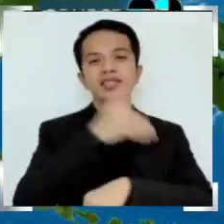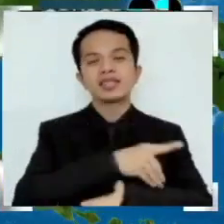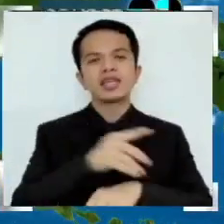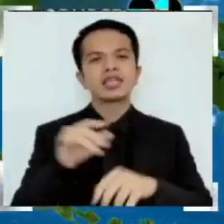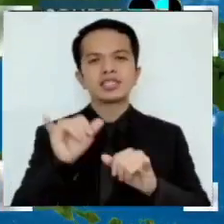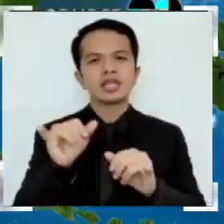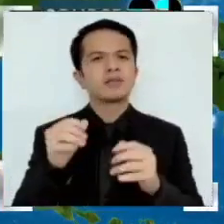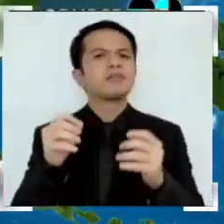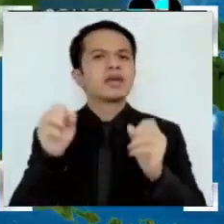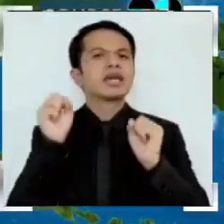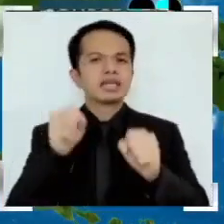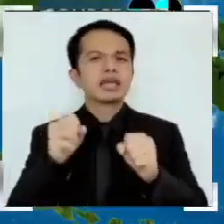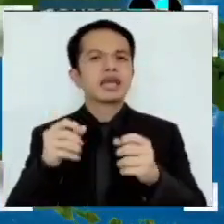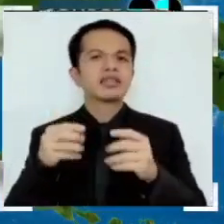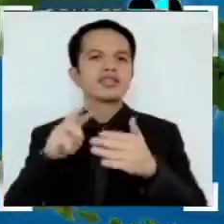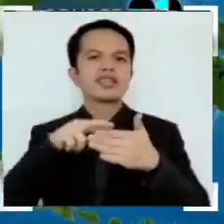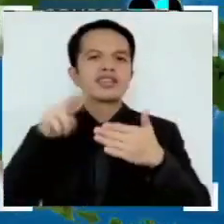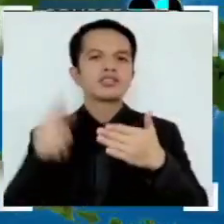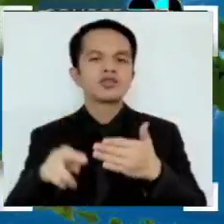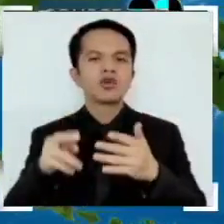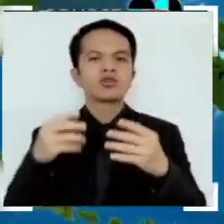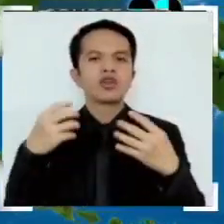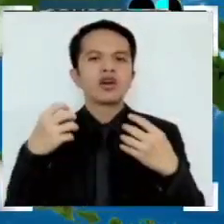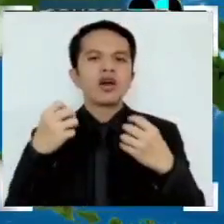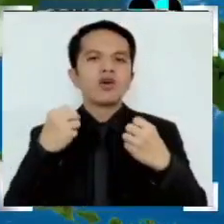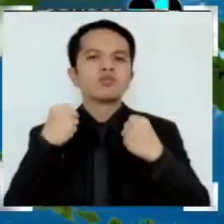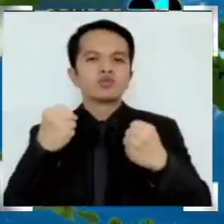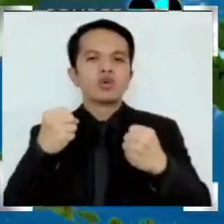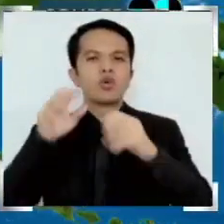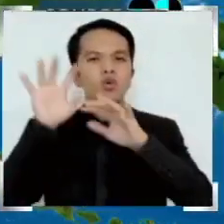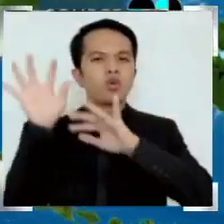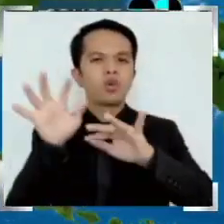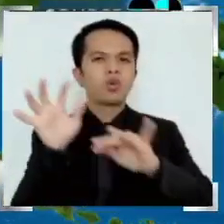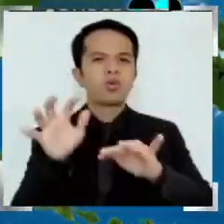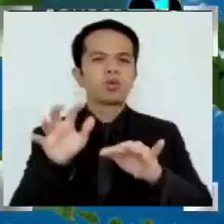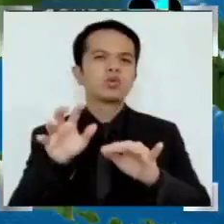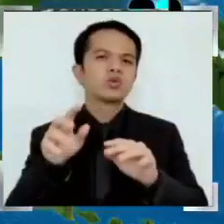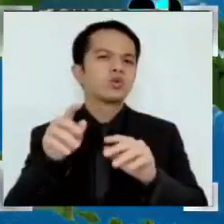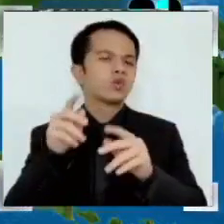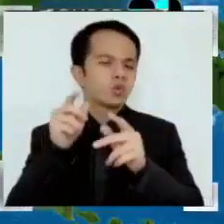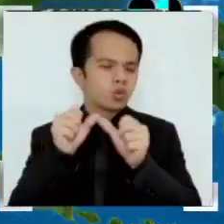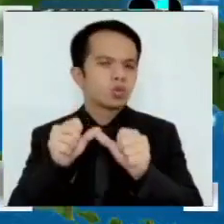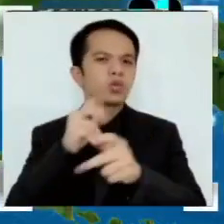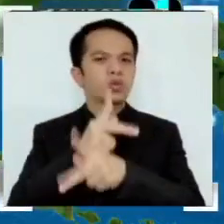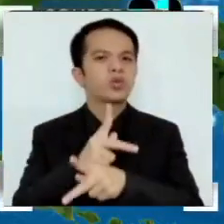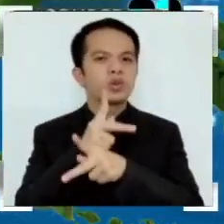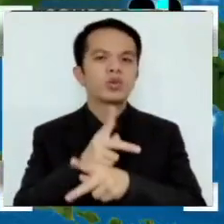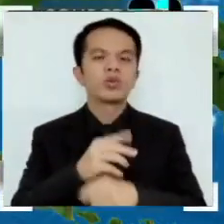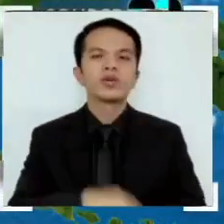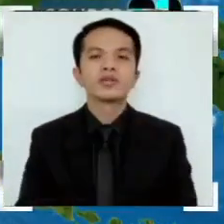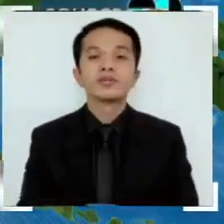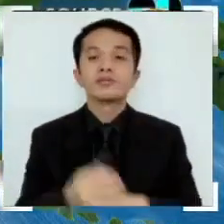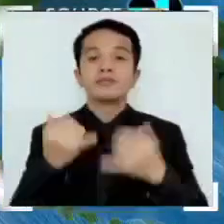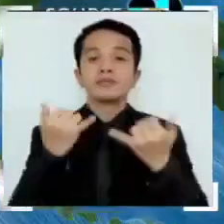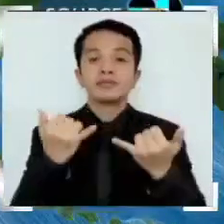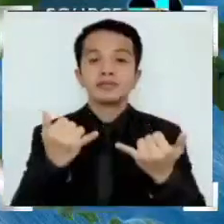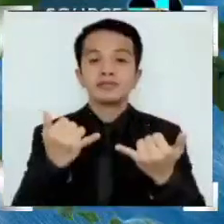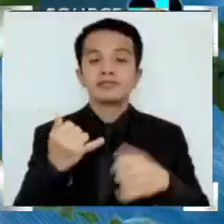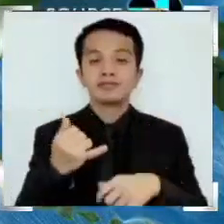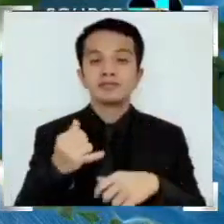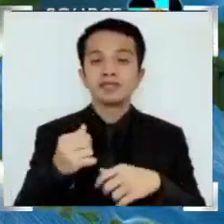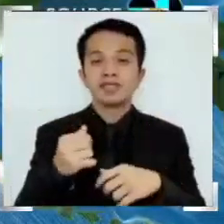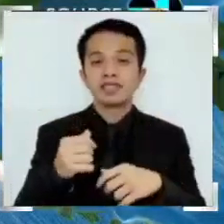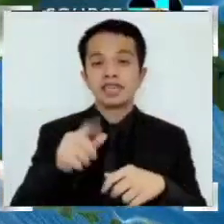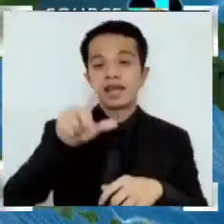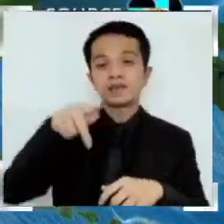nito na lumakas bilang isang ganap na bagyo. Kaya patuloy po natin yung babantayan. Sa ngayon, wala pang epekto ang nasabing low pressure